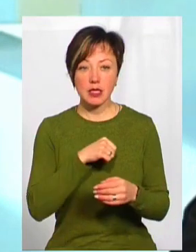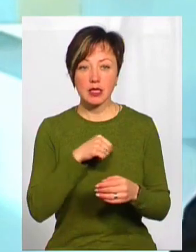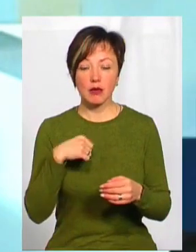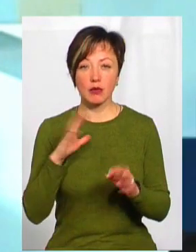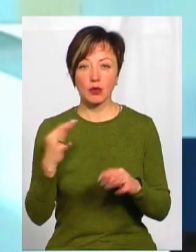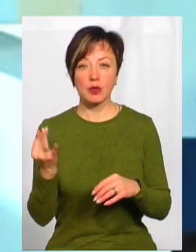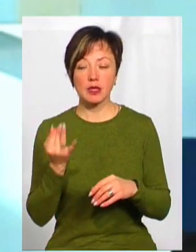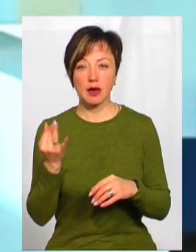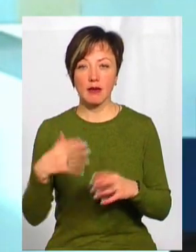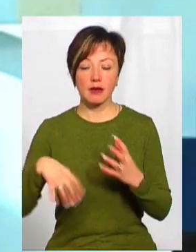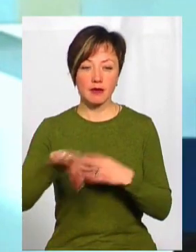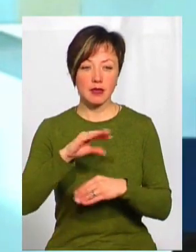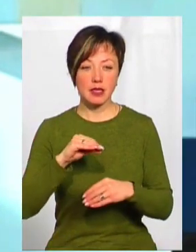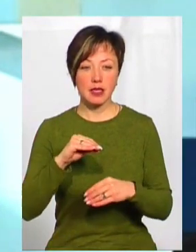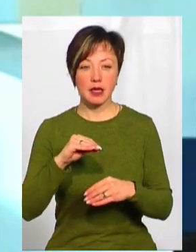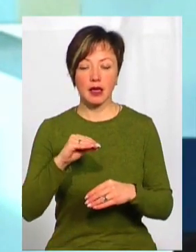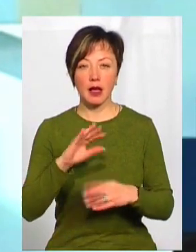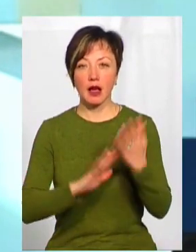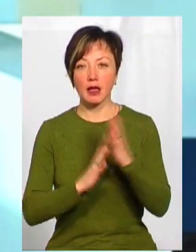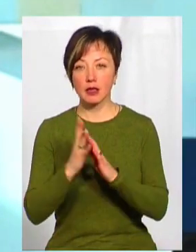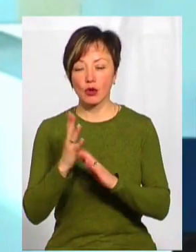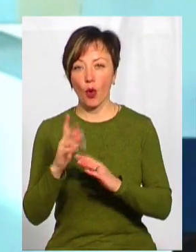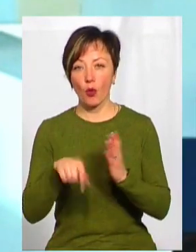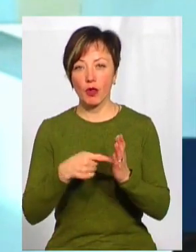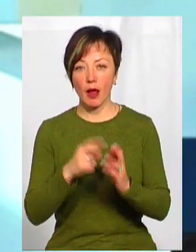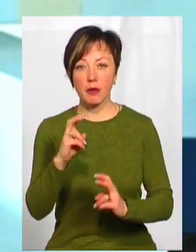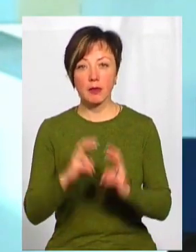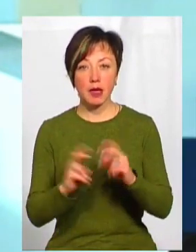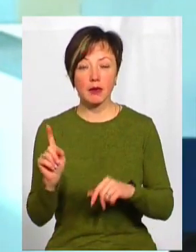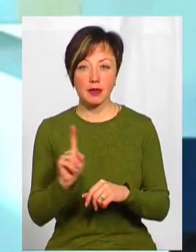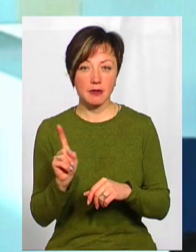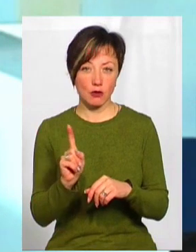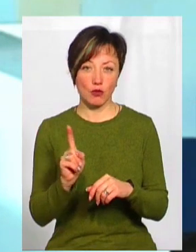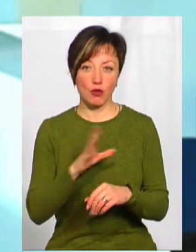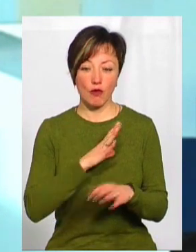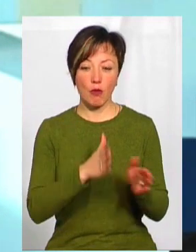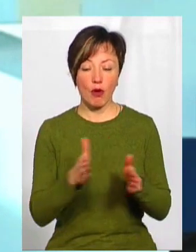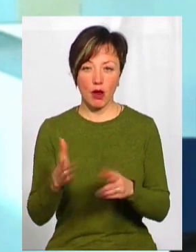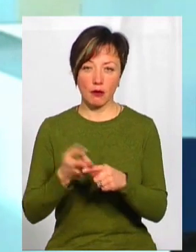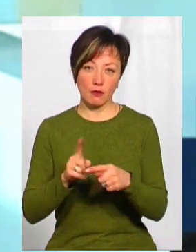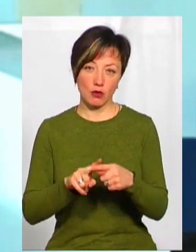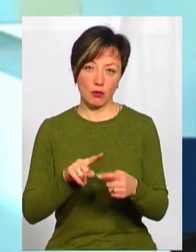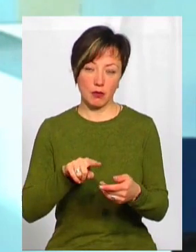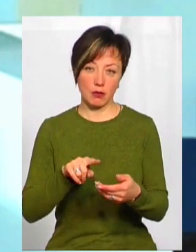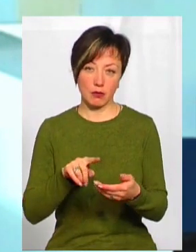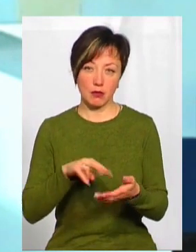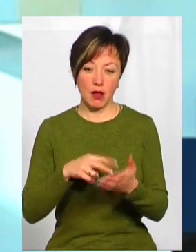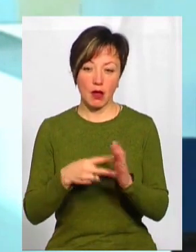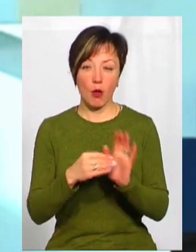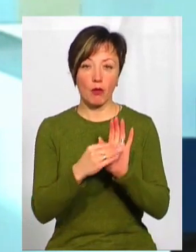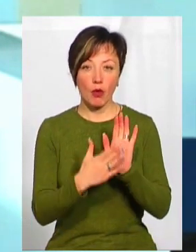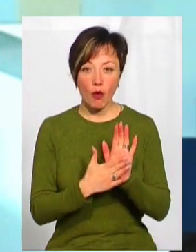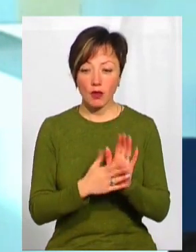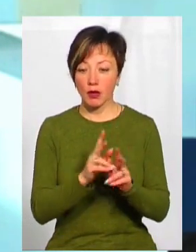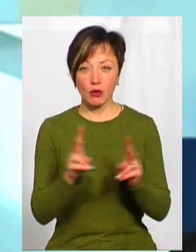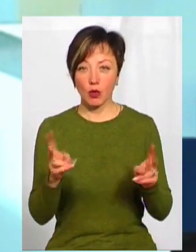будуть зацікавлені всі лісокомунальні підприємства, щоб був порядок в цьому плані і обліковувалося,